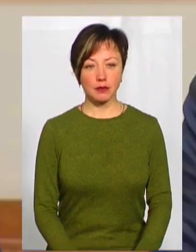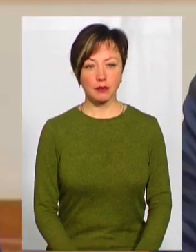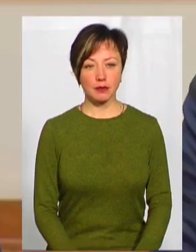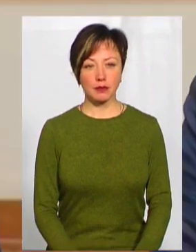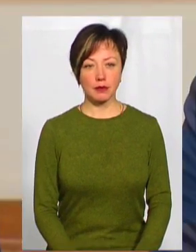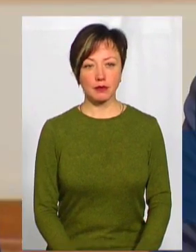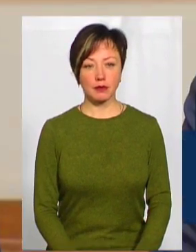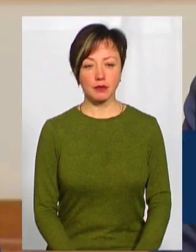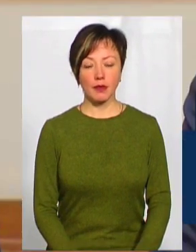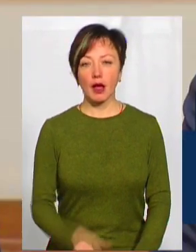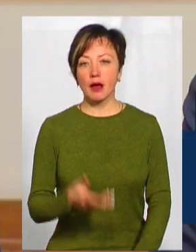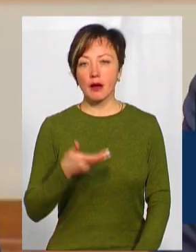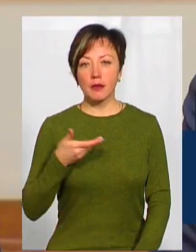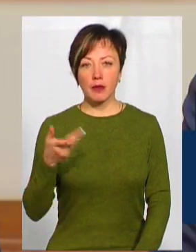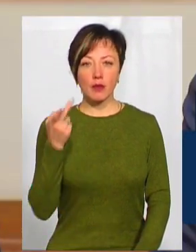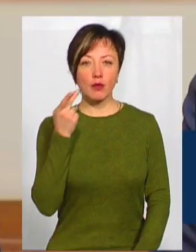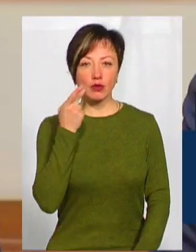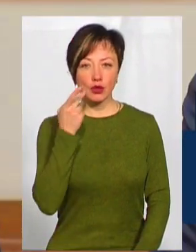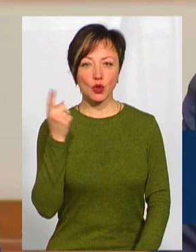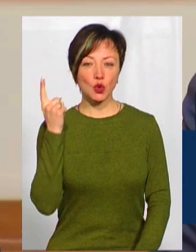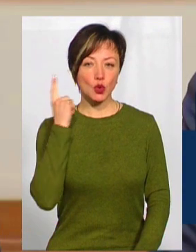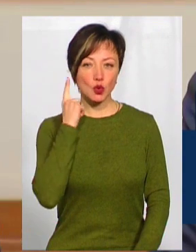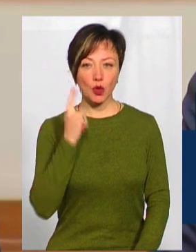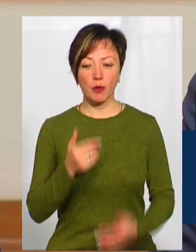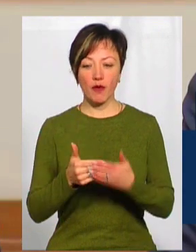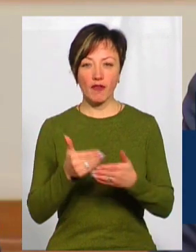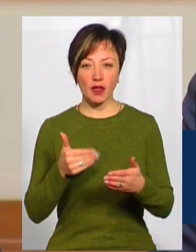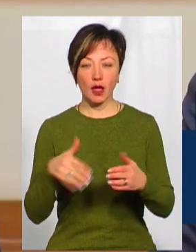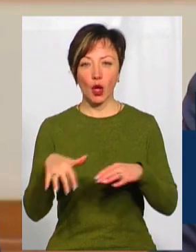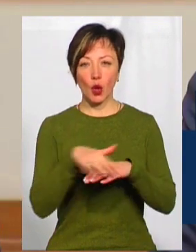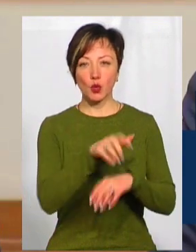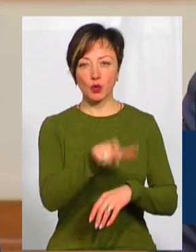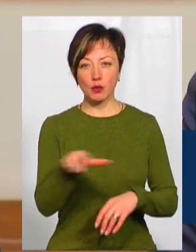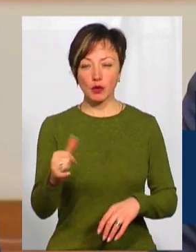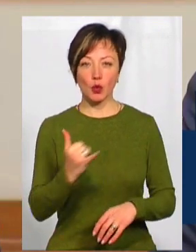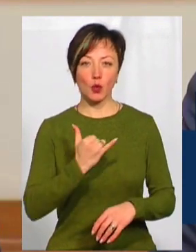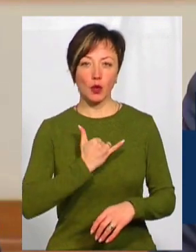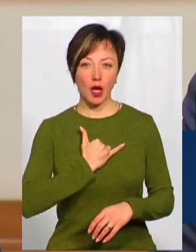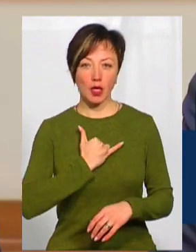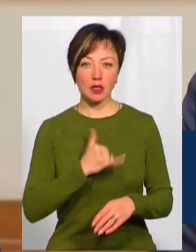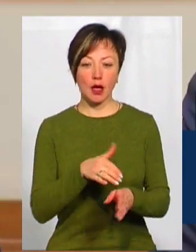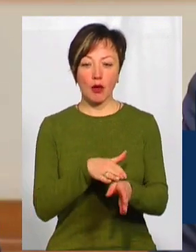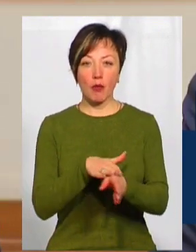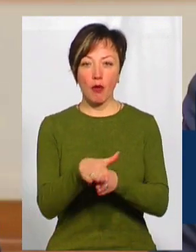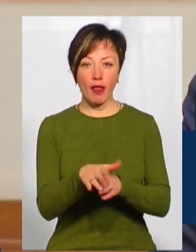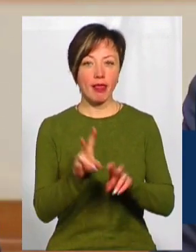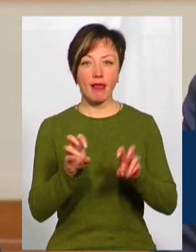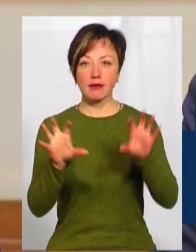Ми постійно відчуваємо, чуємо від суспільства про те, що у нас купа незаконних